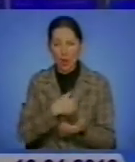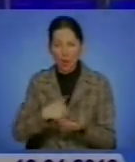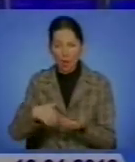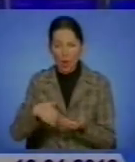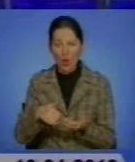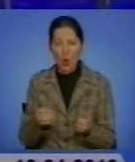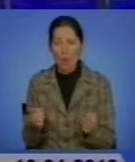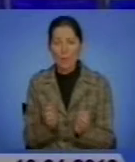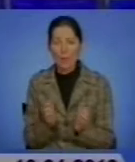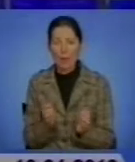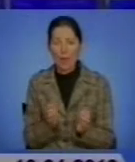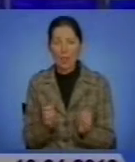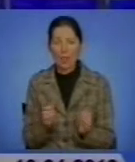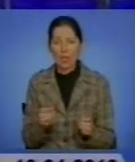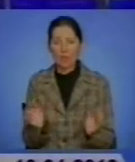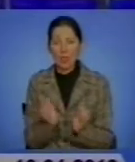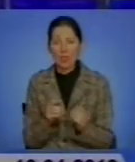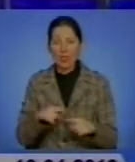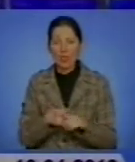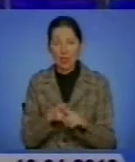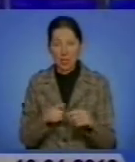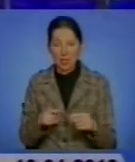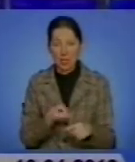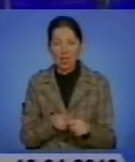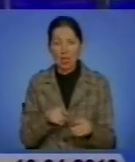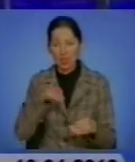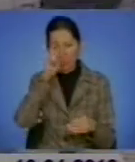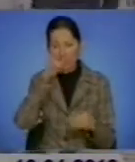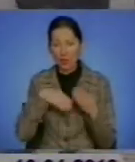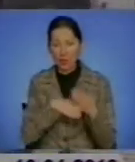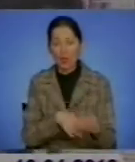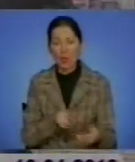Як держава допомагатиме у вирішенні цих питань – далі у сюжеті.